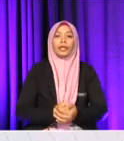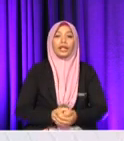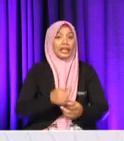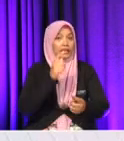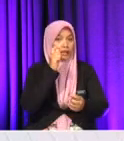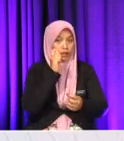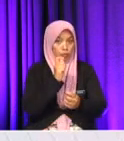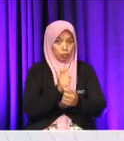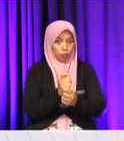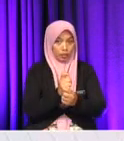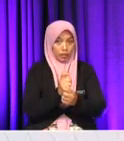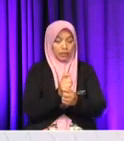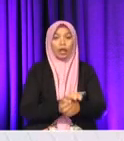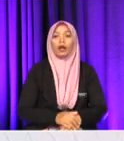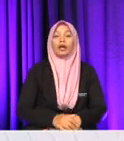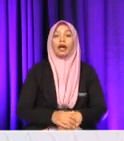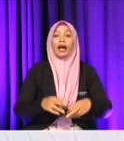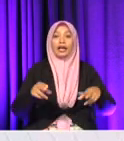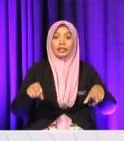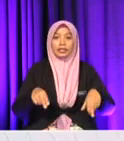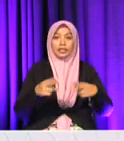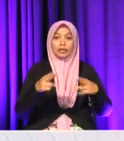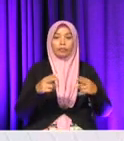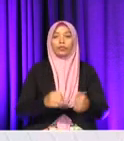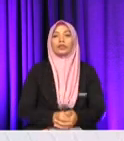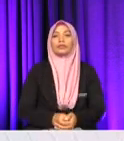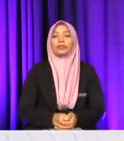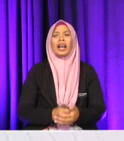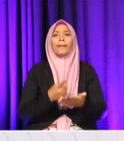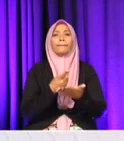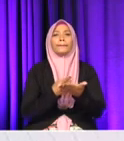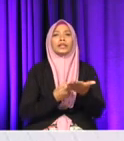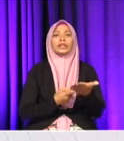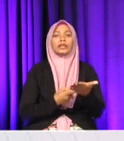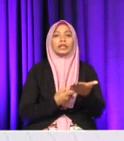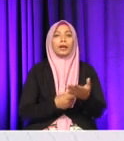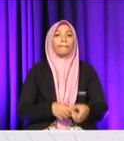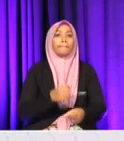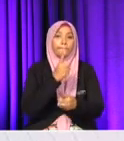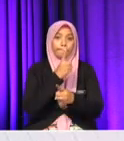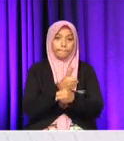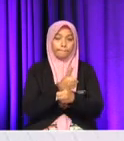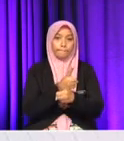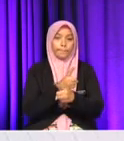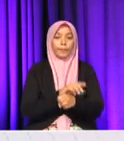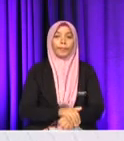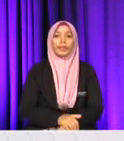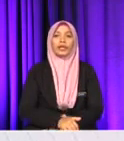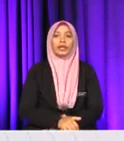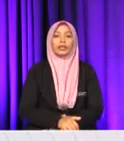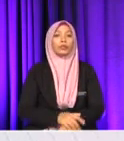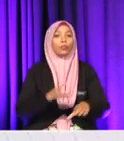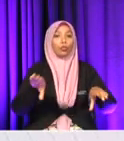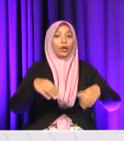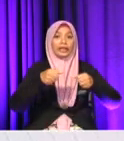eee menghasilkan Oke di dalam perisian Kita tentukan size yang sesuai oke baiklah kemudian kita membuat tetap